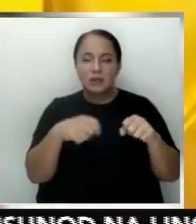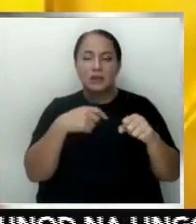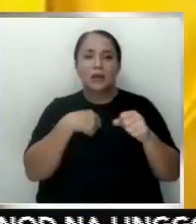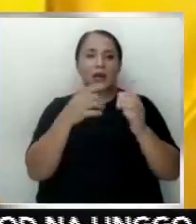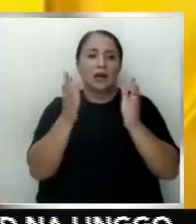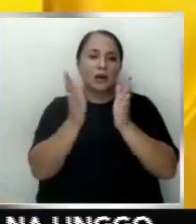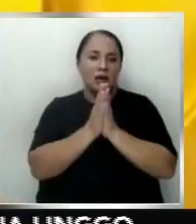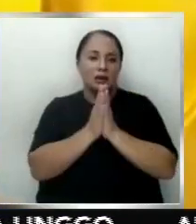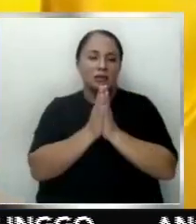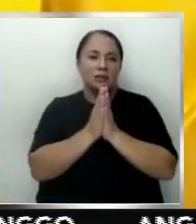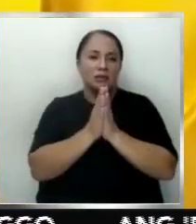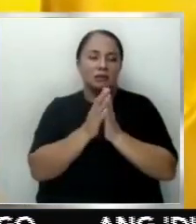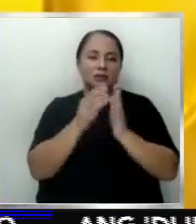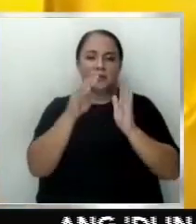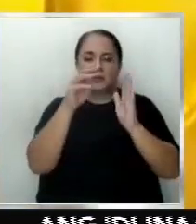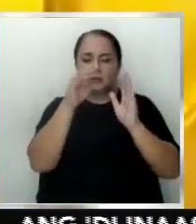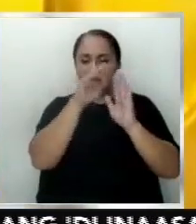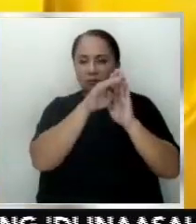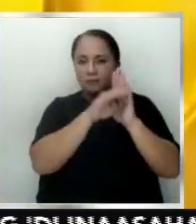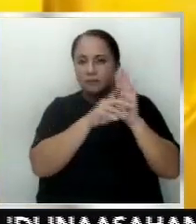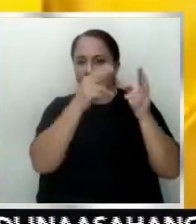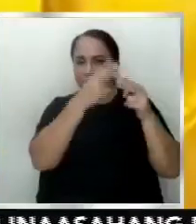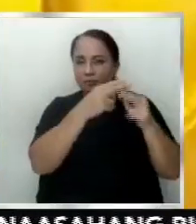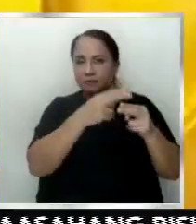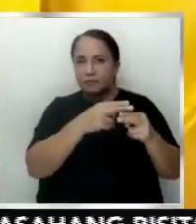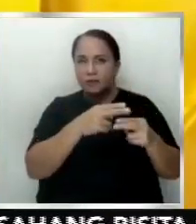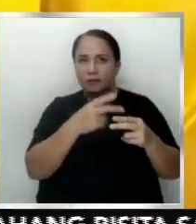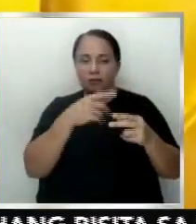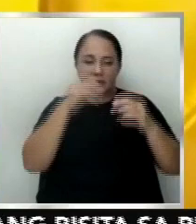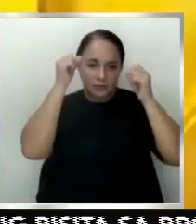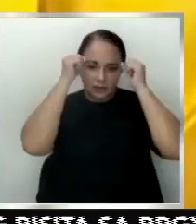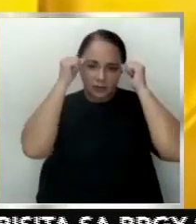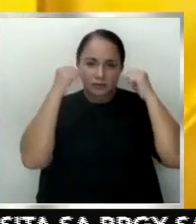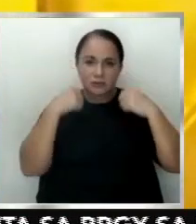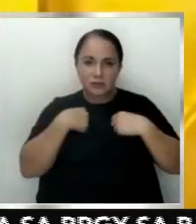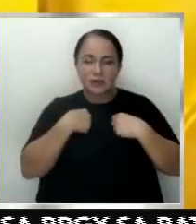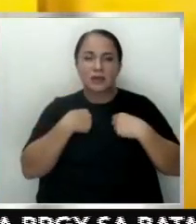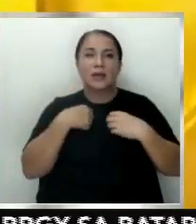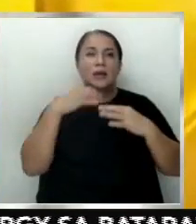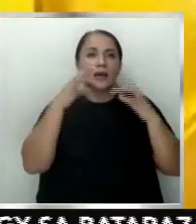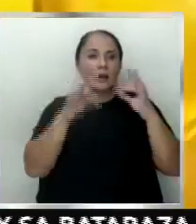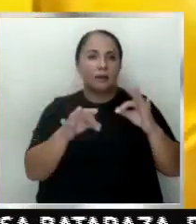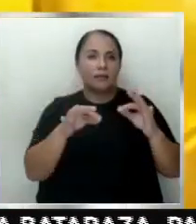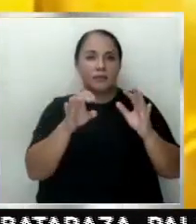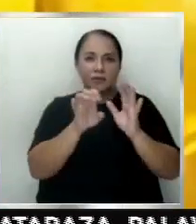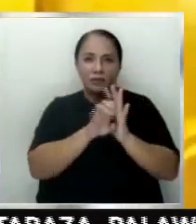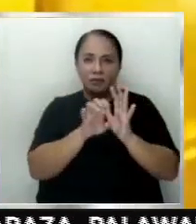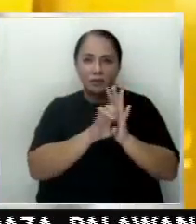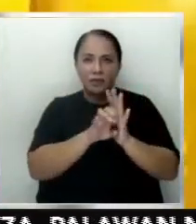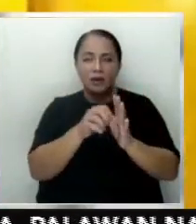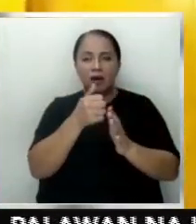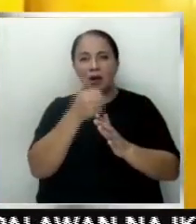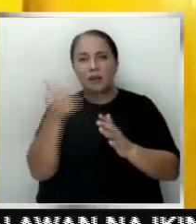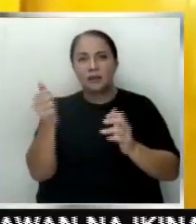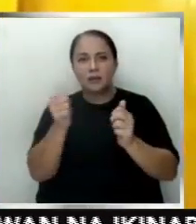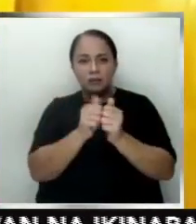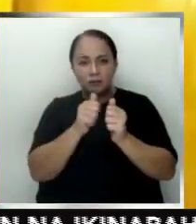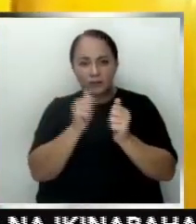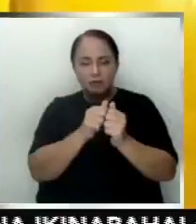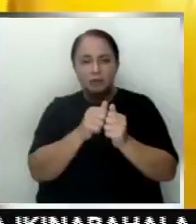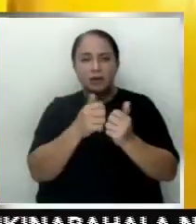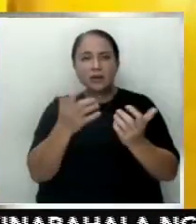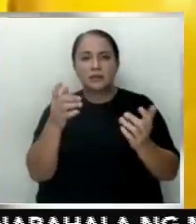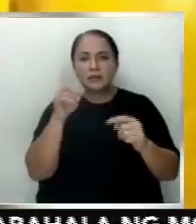ng master list na galing sa Saudi. Para po if ever po, halimbawa yung ibang mga kasama namin is hindi